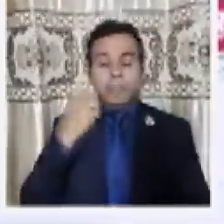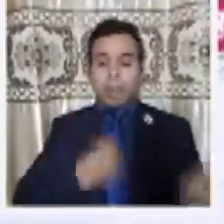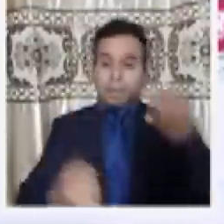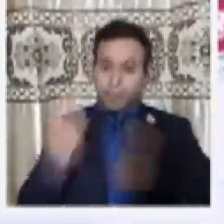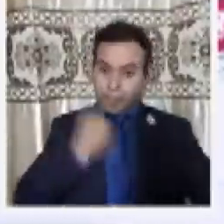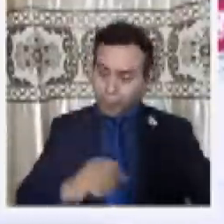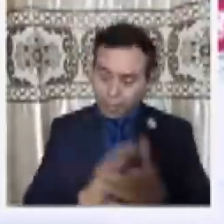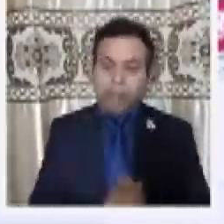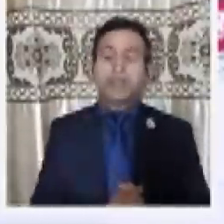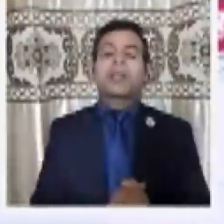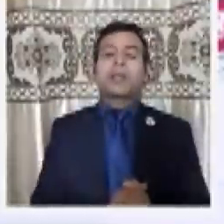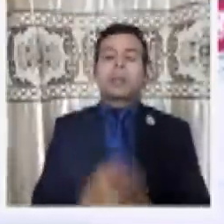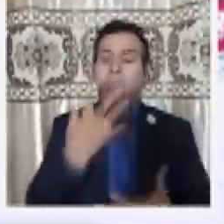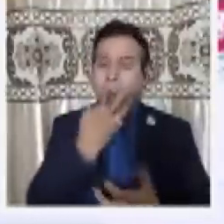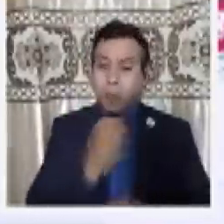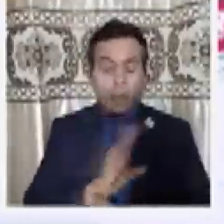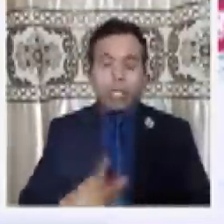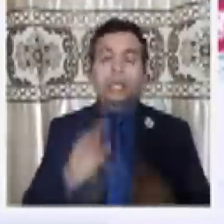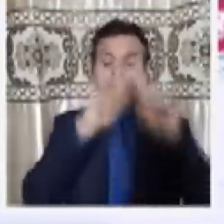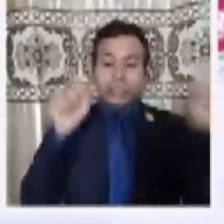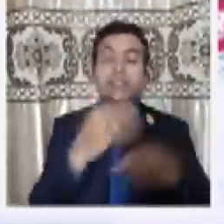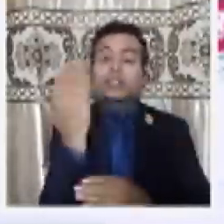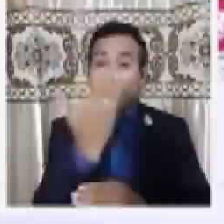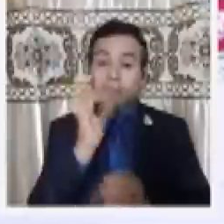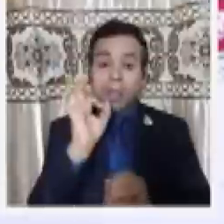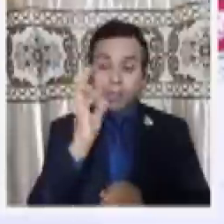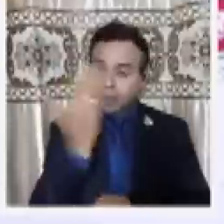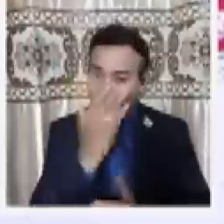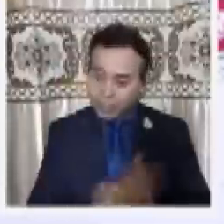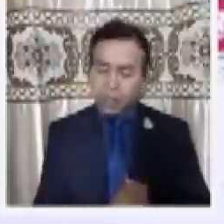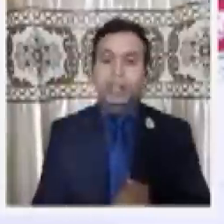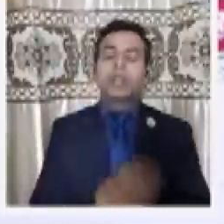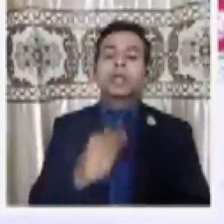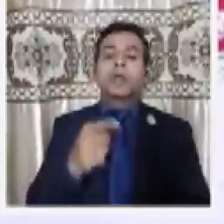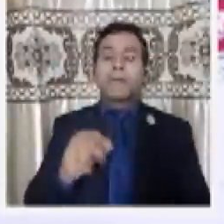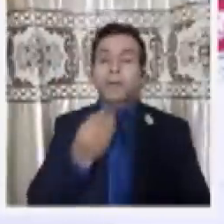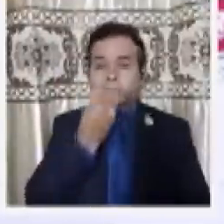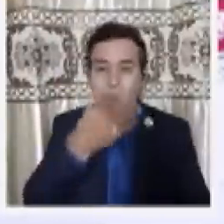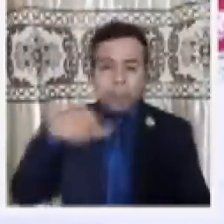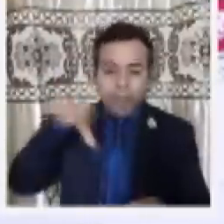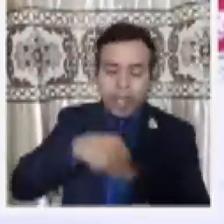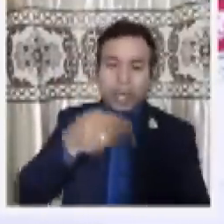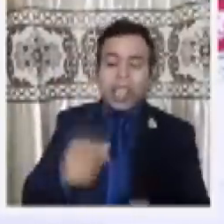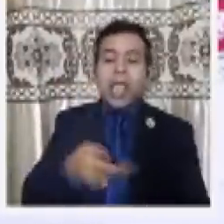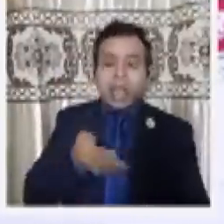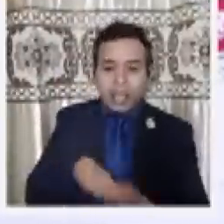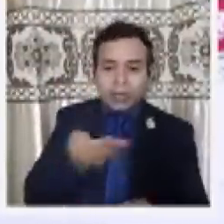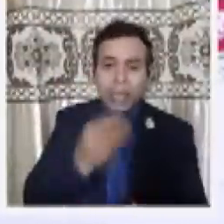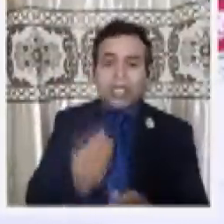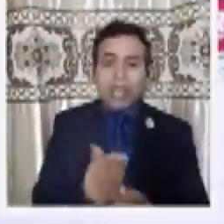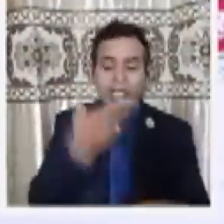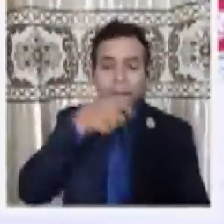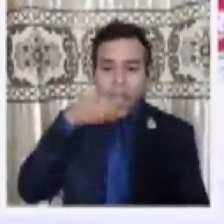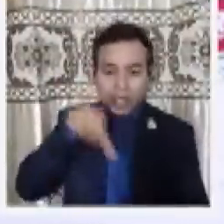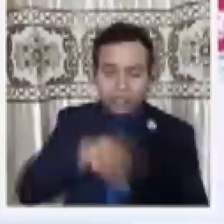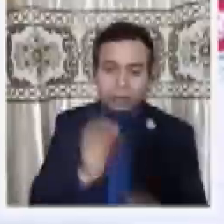নিয়মিতভাবে ব্যায়াম করবেন এবং ভালো সিনেমা দেখা, ছবি আঁকা, বাগান করা, এইসব